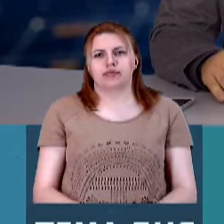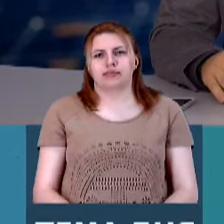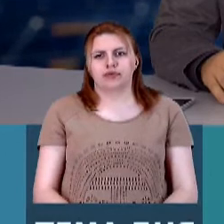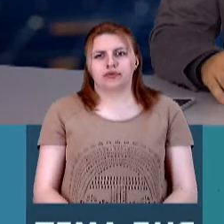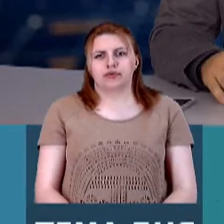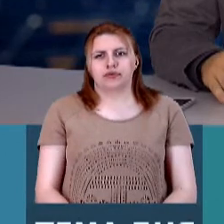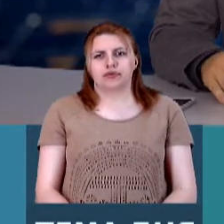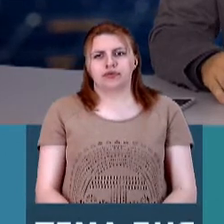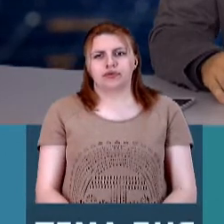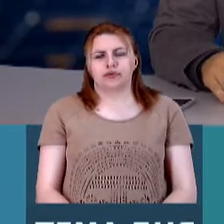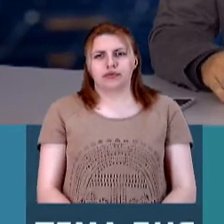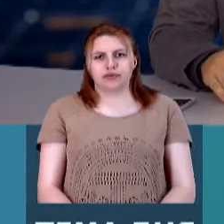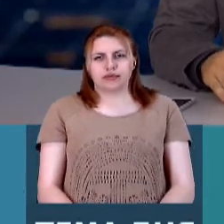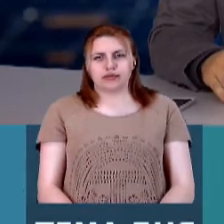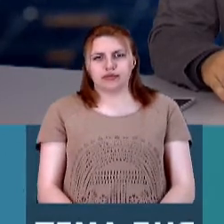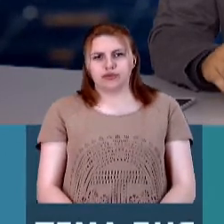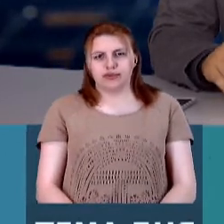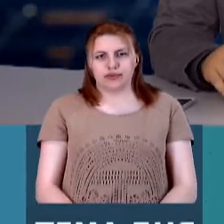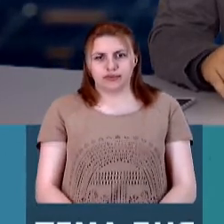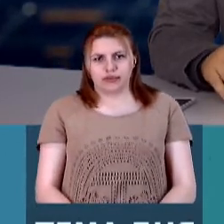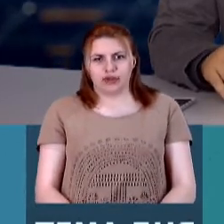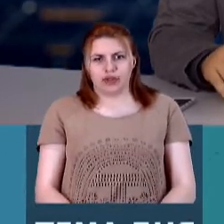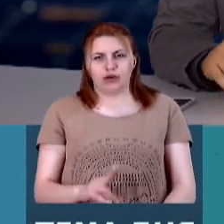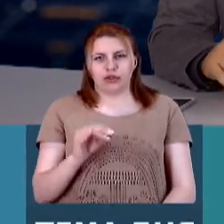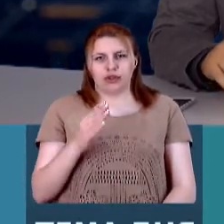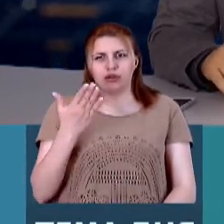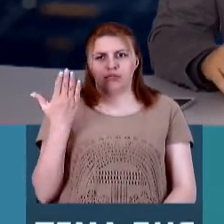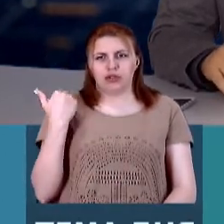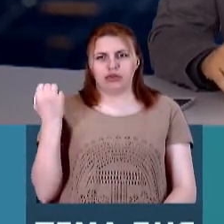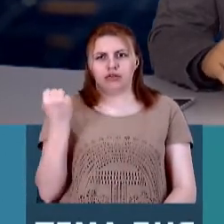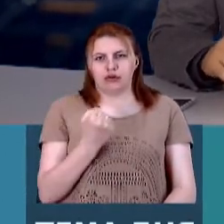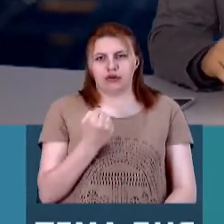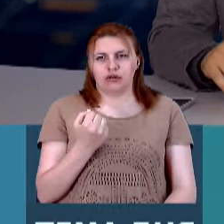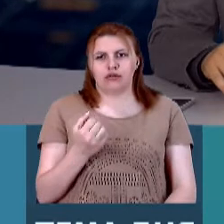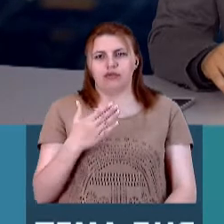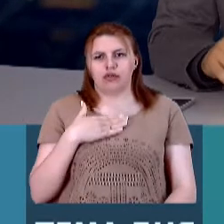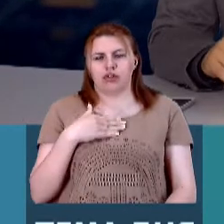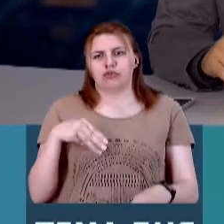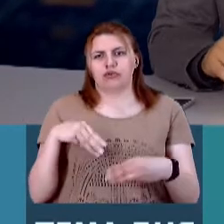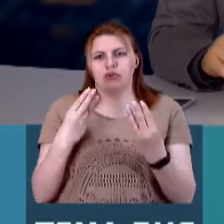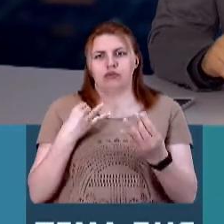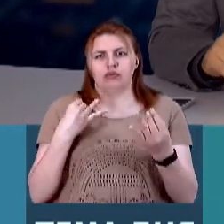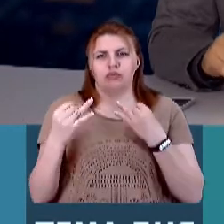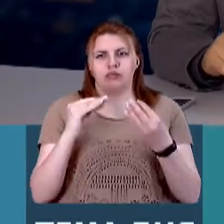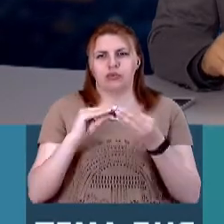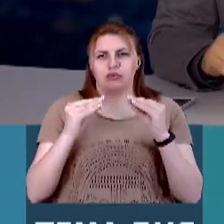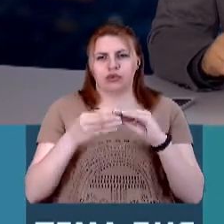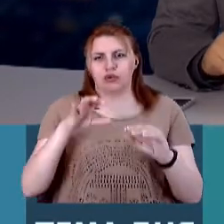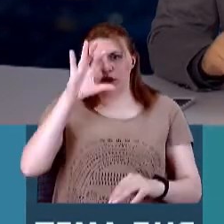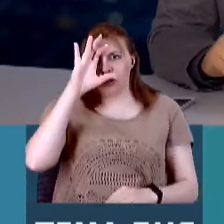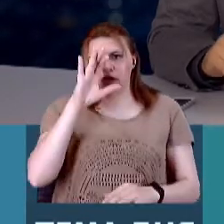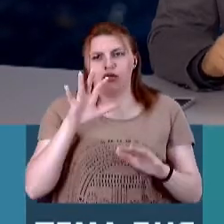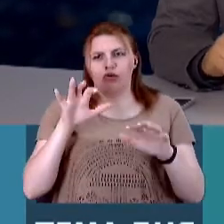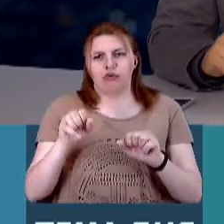Доброго вечора. Пане Костянтине, на минулому тижні в наших ефірах ми обговорювали проблеми шахтарів на окупованих